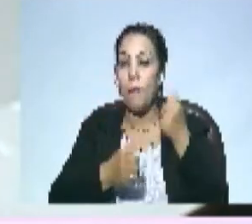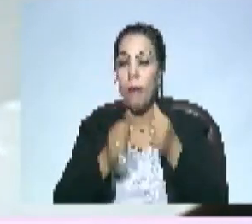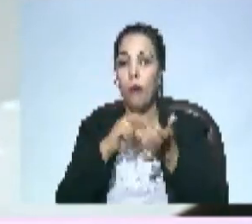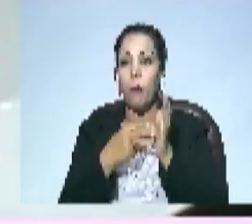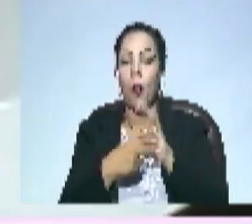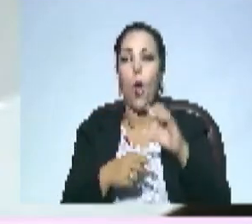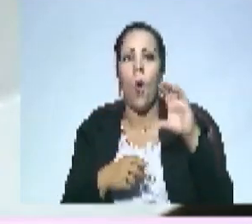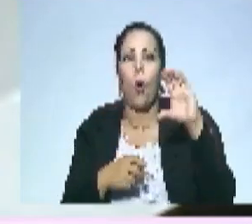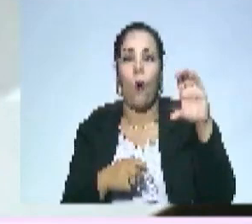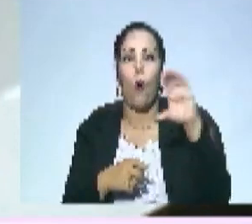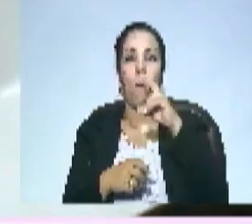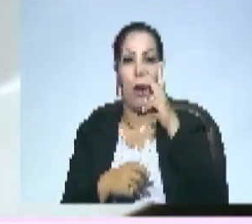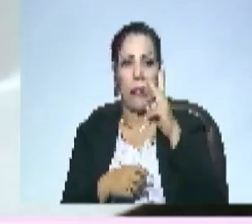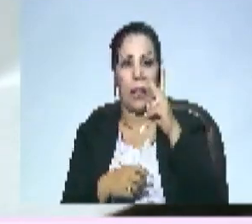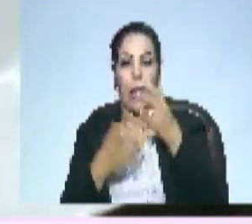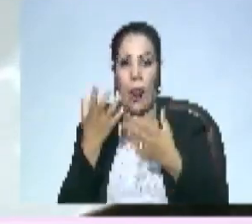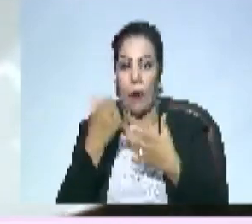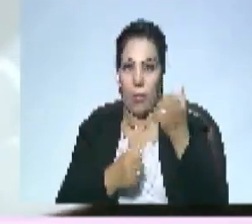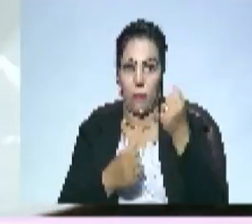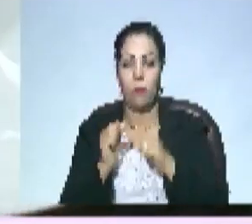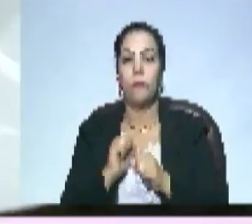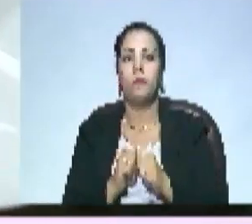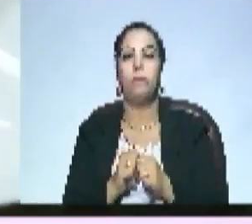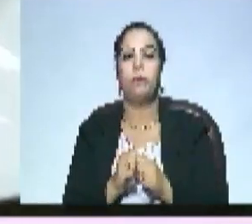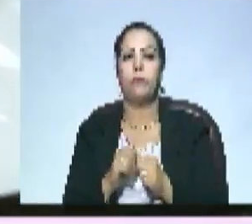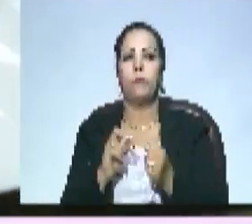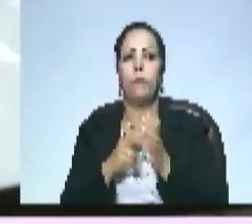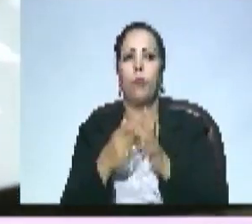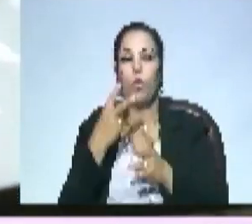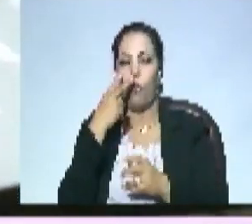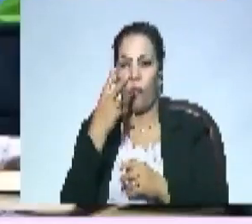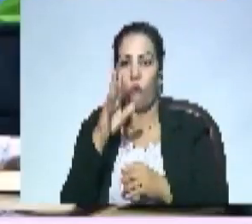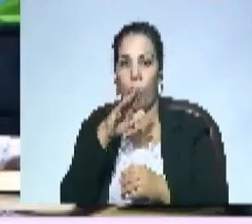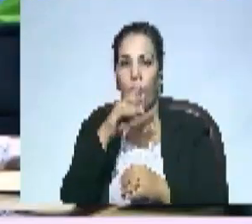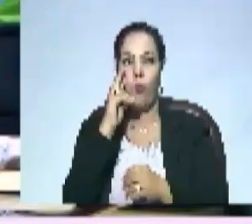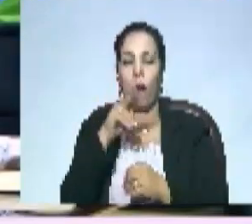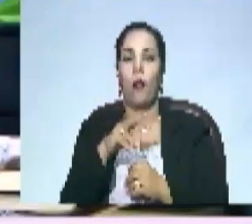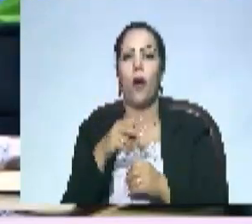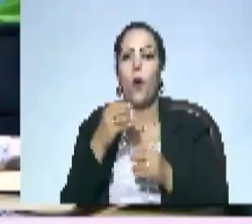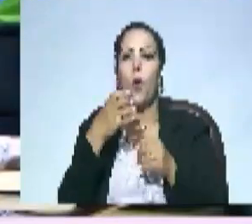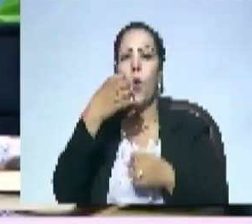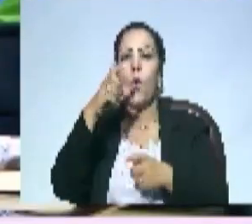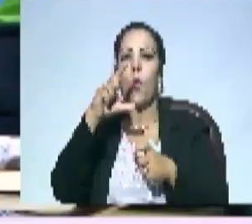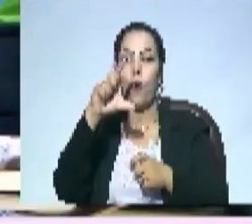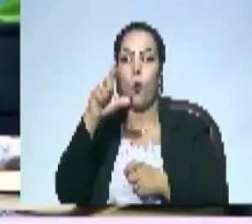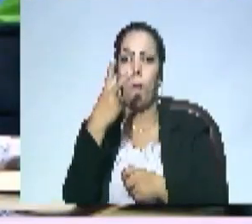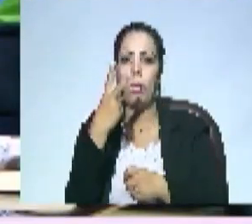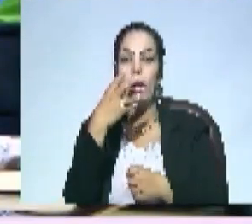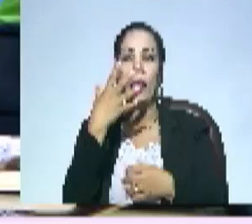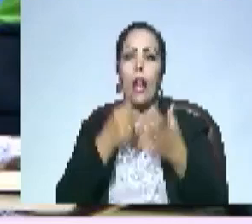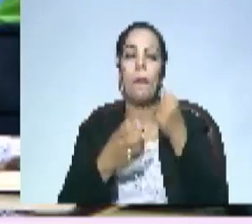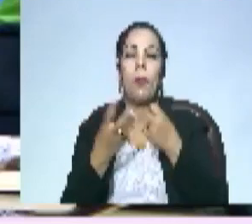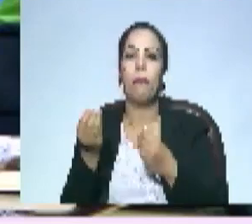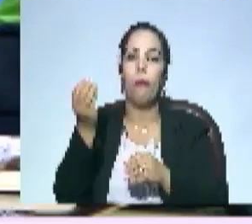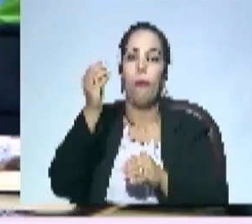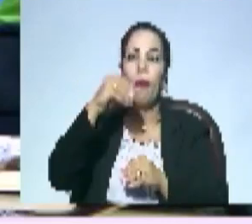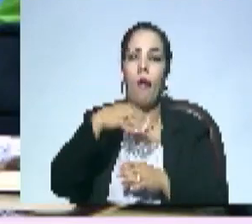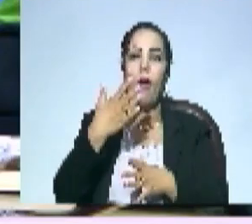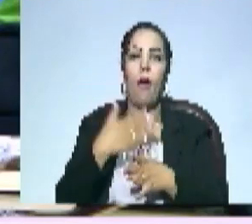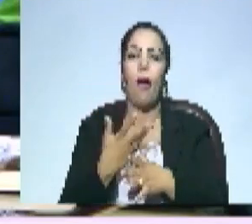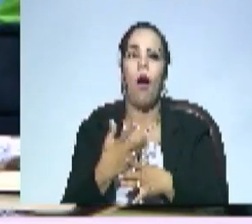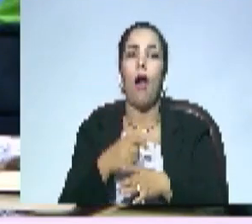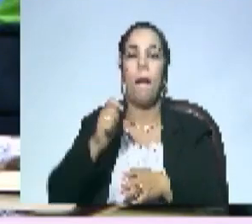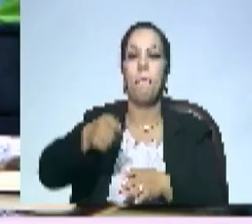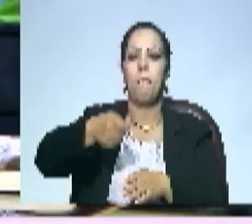عباره عن كوبايتين لبن دول اهم كده عباره عن كوبايتين لبن واخدين عليهم